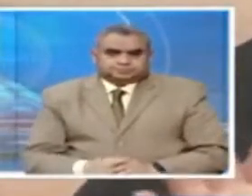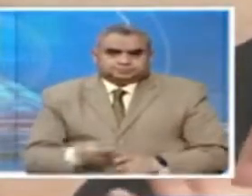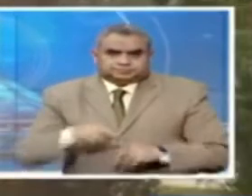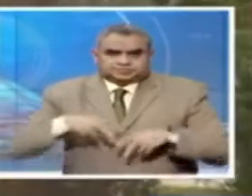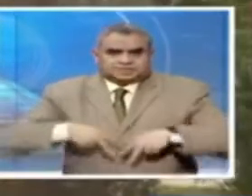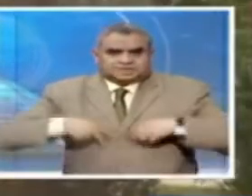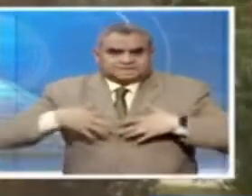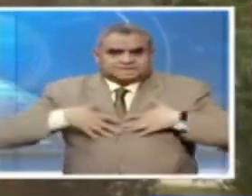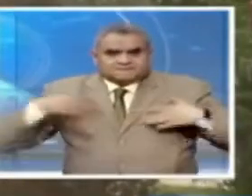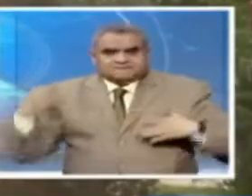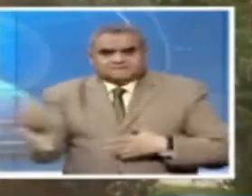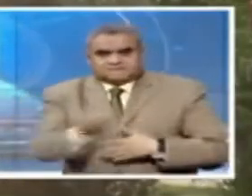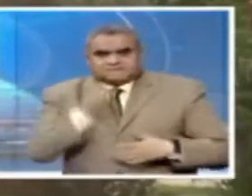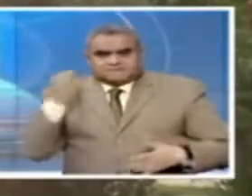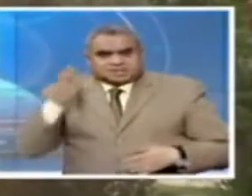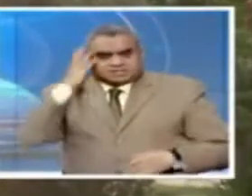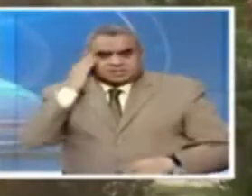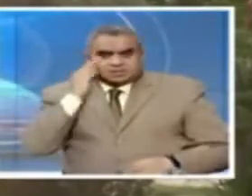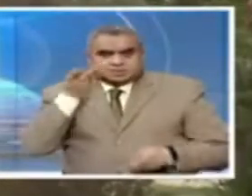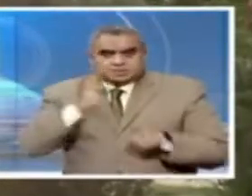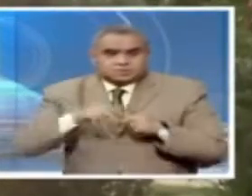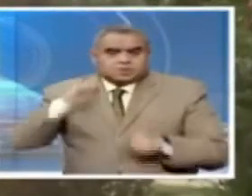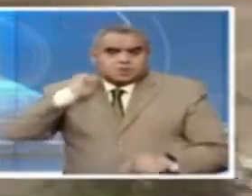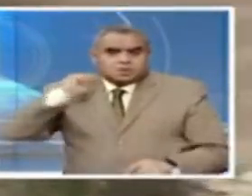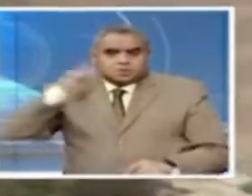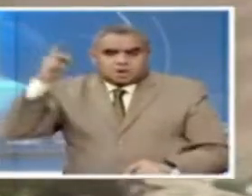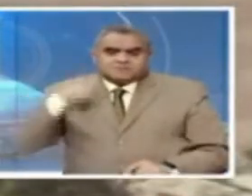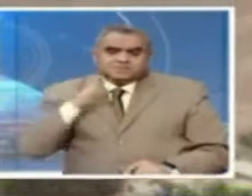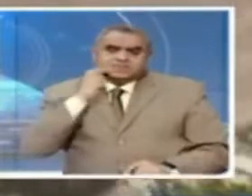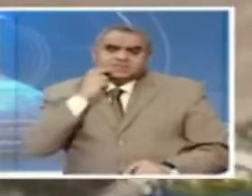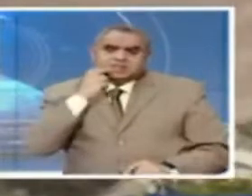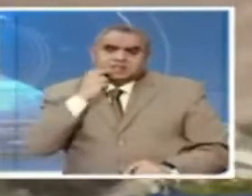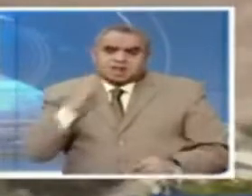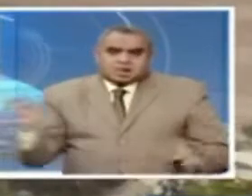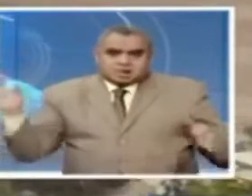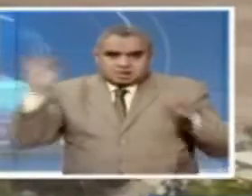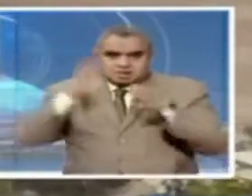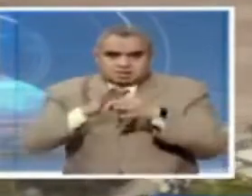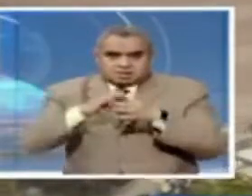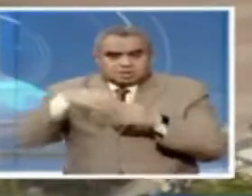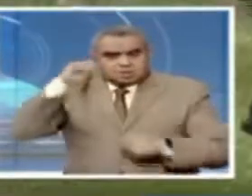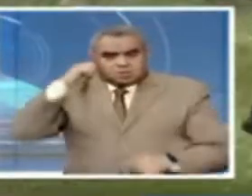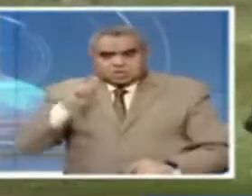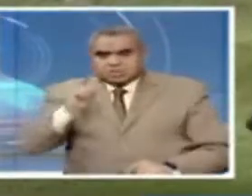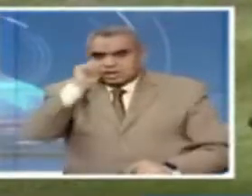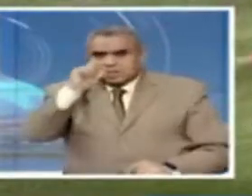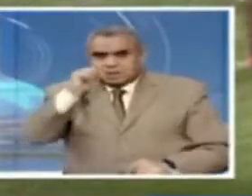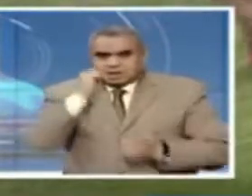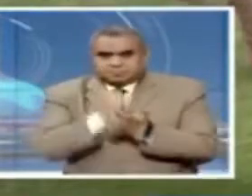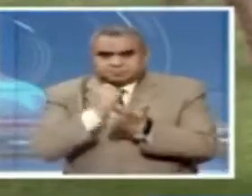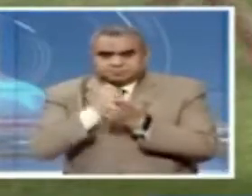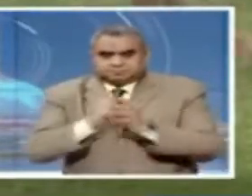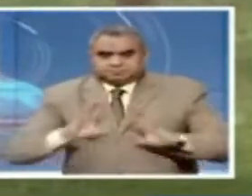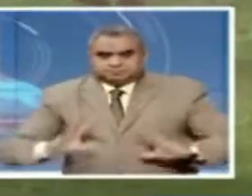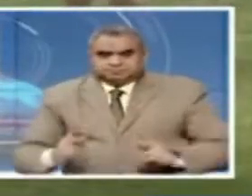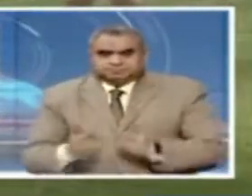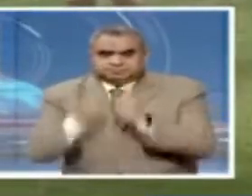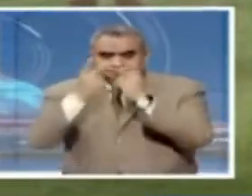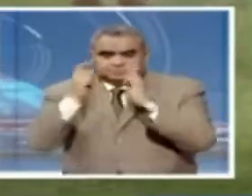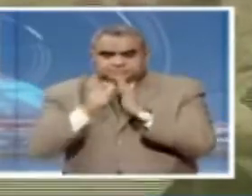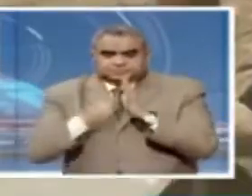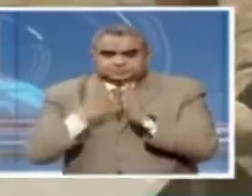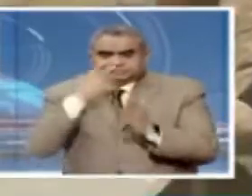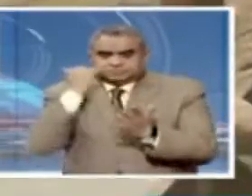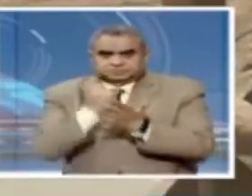وفسح. هذا وقد قامت محافظة القليوبية بالتعاون مع وزارة الري بتطوير حدائق المدينة،